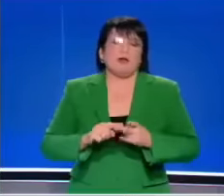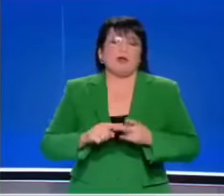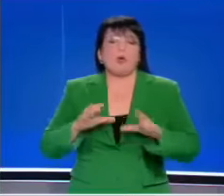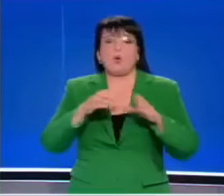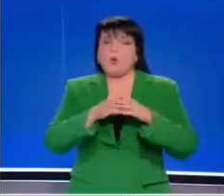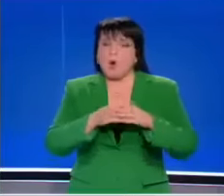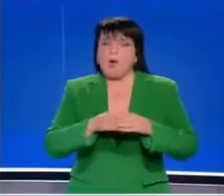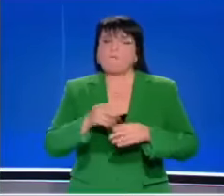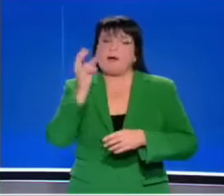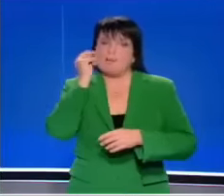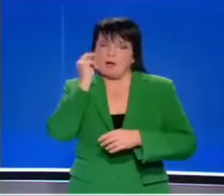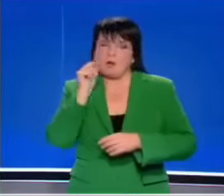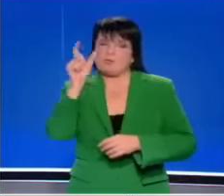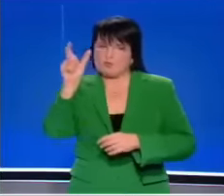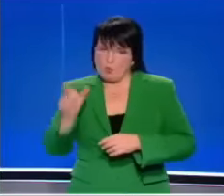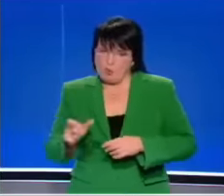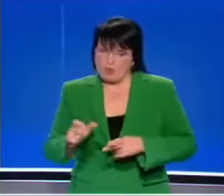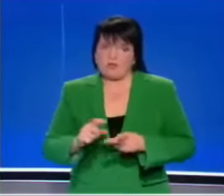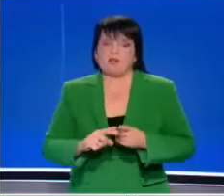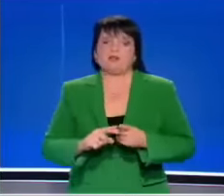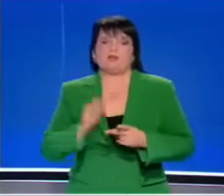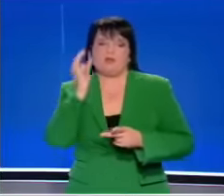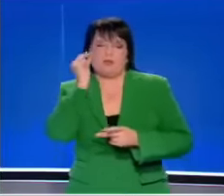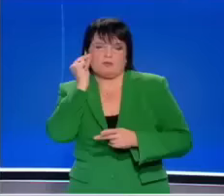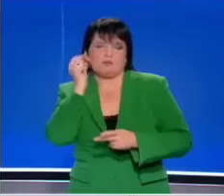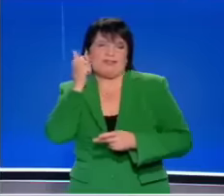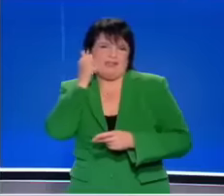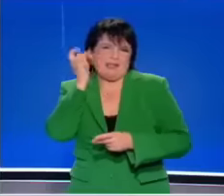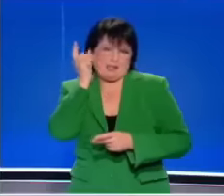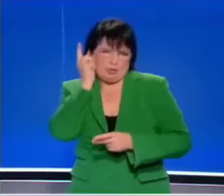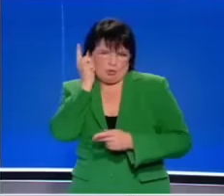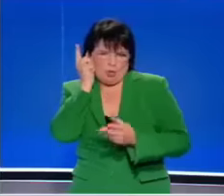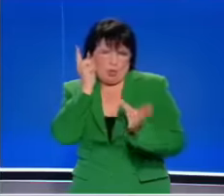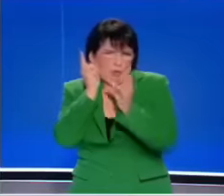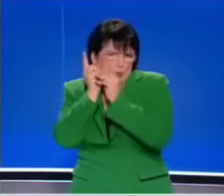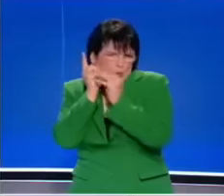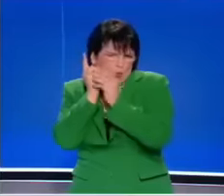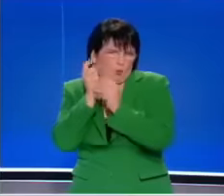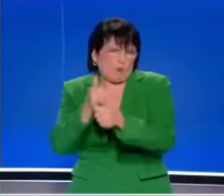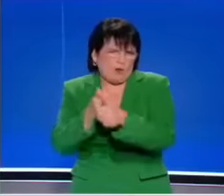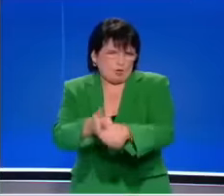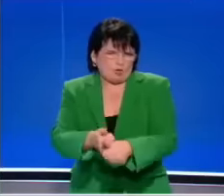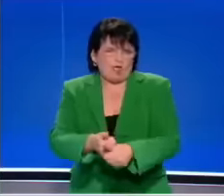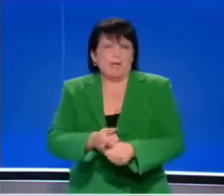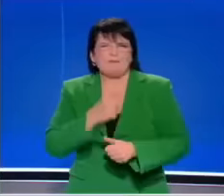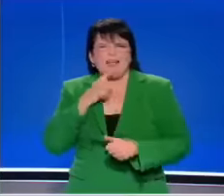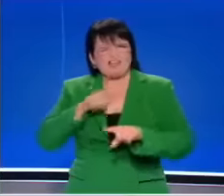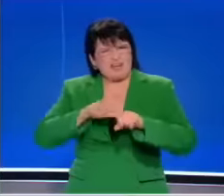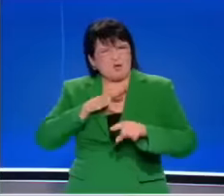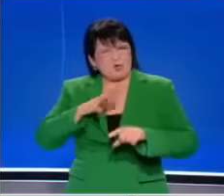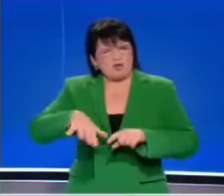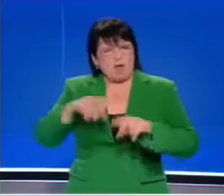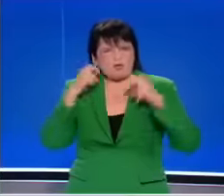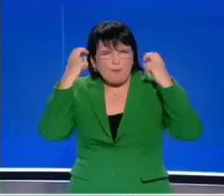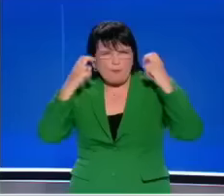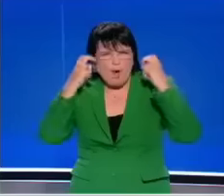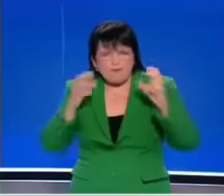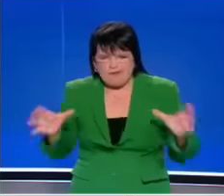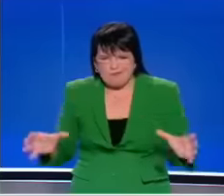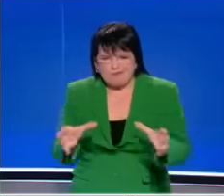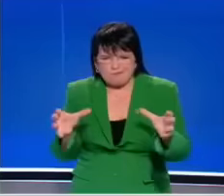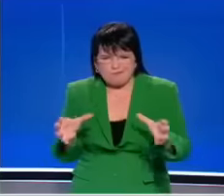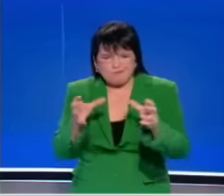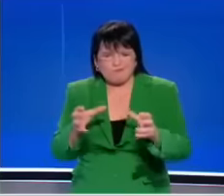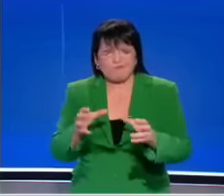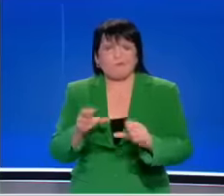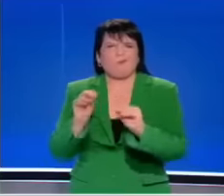το οποίο έχει παρακολουθήσει ο ίδιος με τους υποκλοπές τν αρμε δεν είμαστε η λήθη δεν είναι πρόβατα ο ελληνικός λαός καιρός να απαντήσει έχει 11